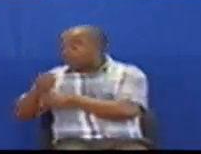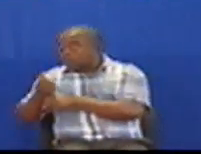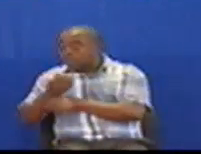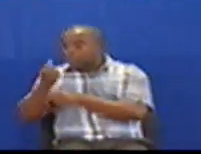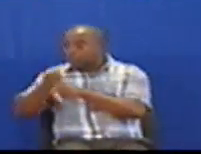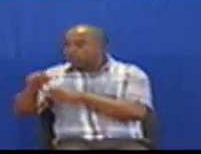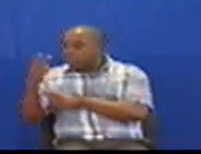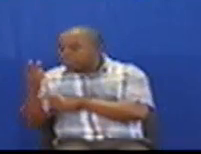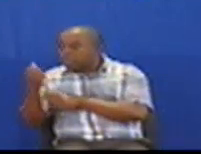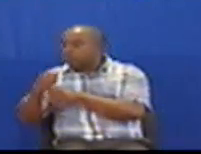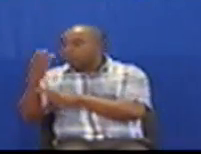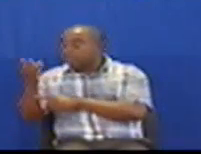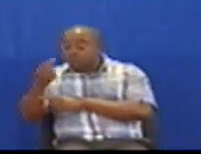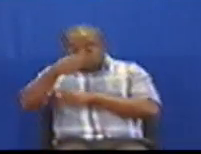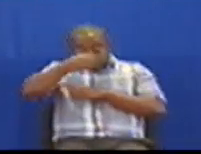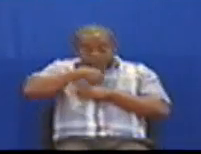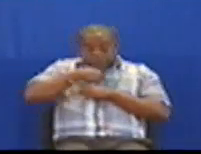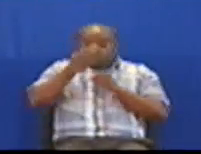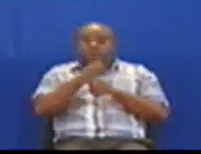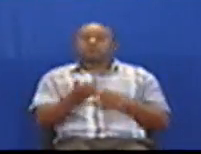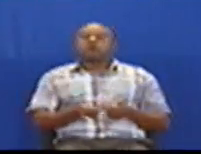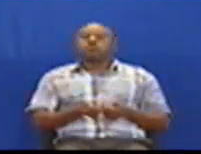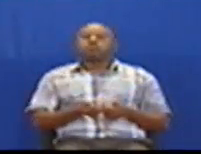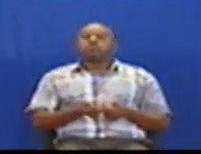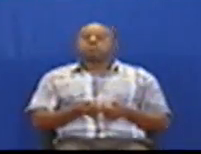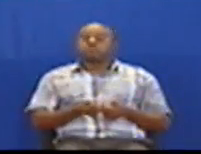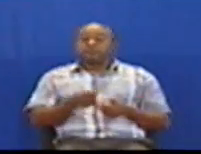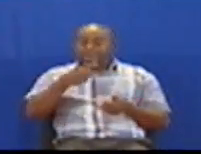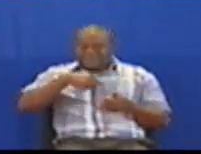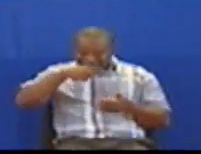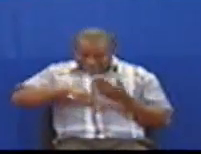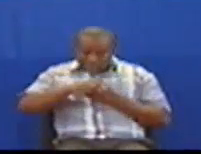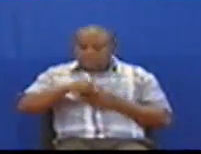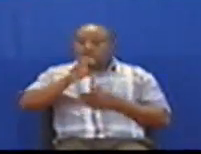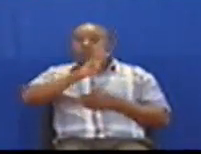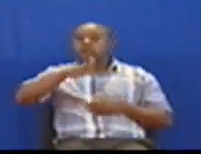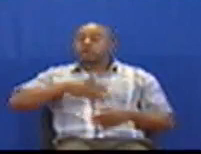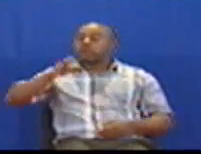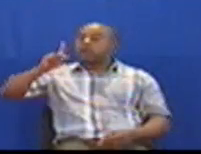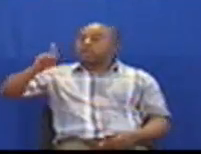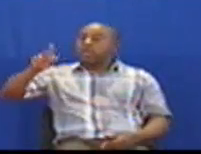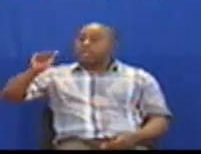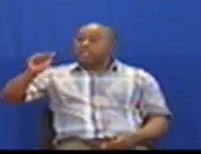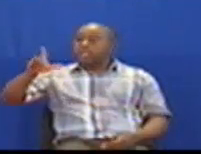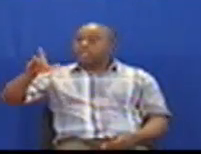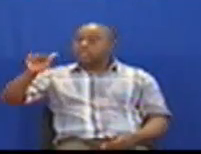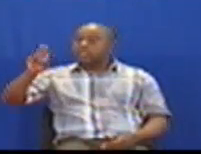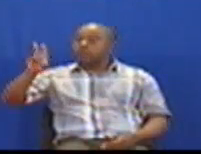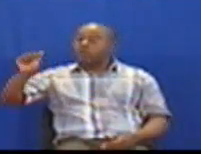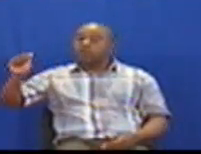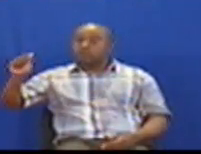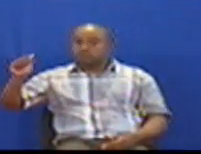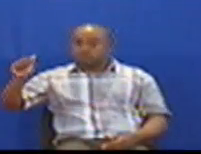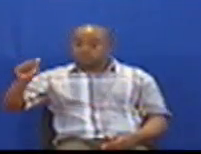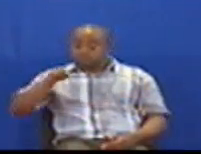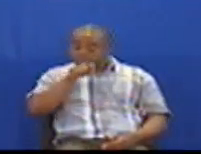kilomita 1. Kaliua na wananchi wale wana haki waweze kupatiwa japo kilomita chache, ili angalau anavyokuja rais kwa ajili ya kuomba kula kwa wakati mwingine hawa na cha